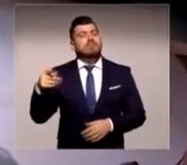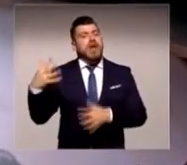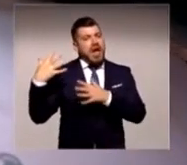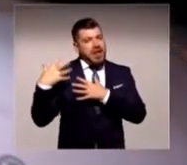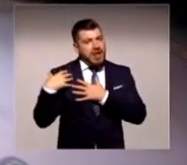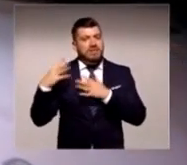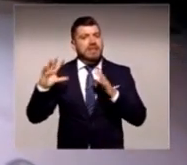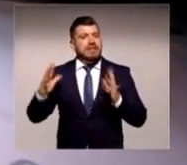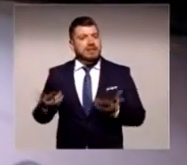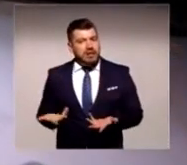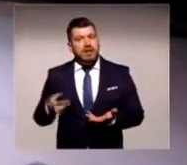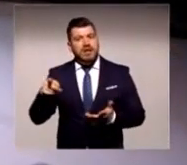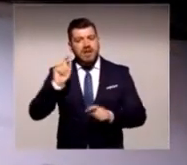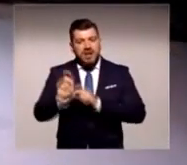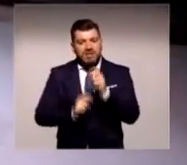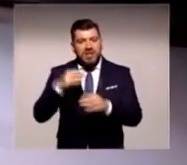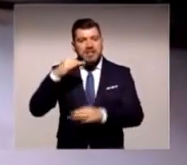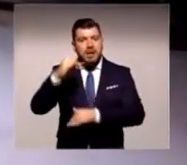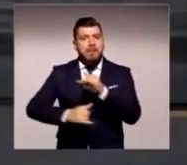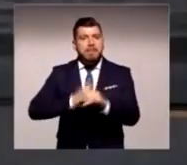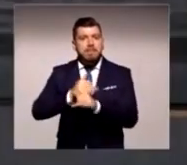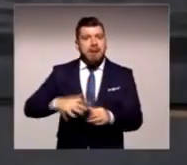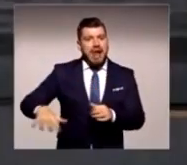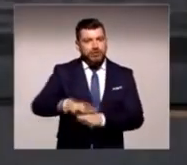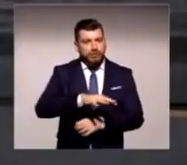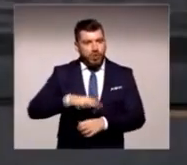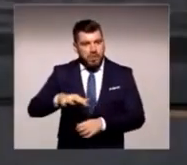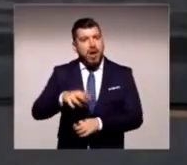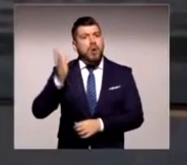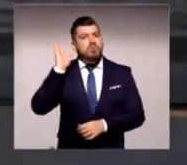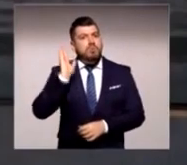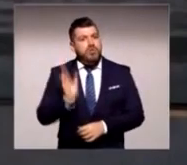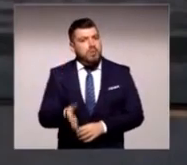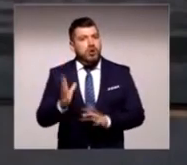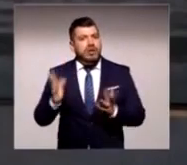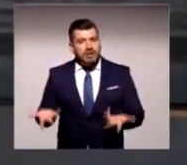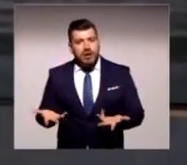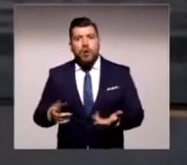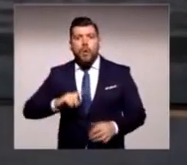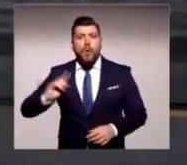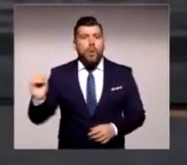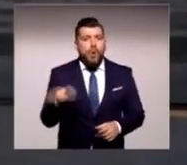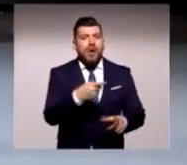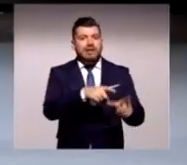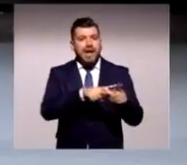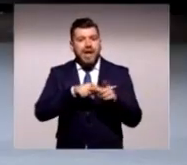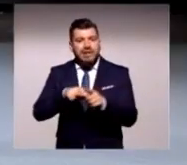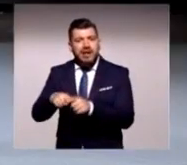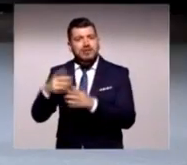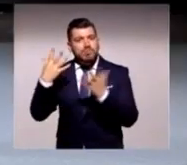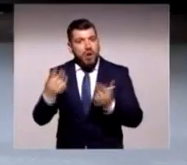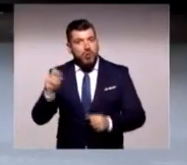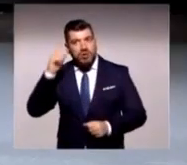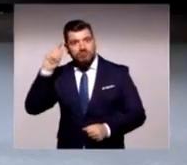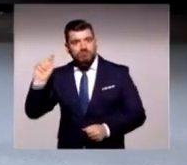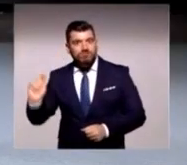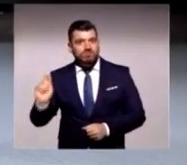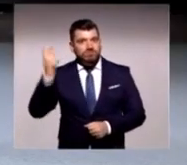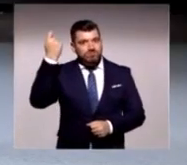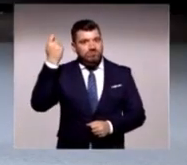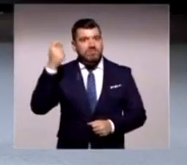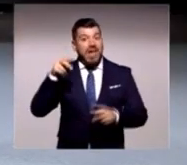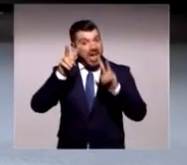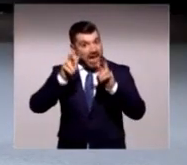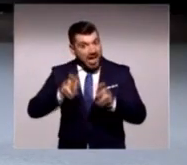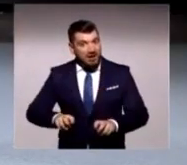φτιάξουμε την πλατφόρμα. Που θα είναι η διαδικτυακή πύλη εισόδου, όπου όλες οι εταιρείες που έχουν καινοτομία, που έχουν έρευνα, θα